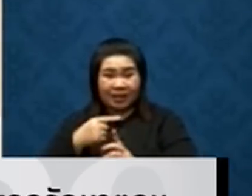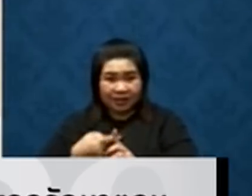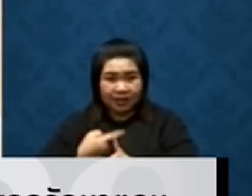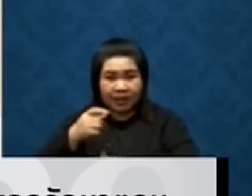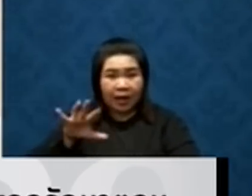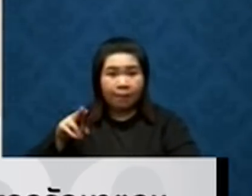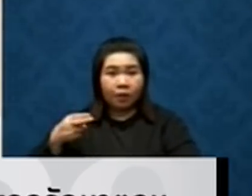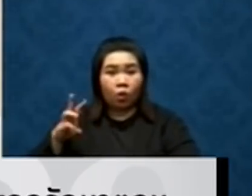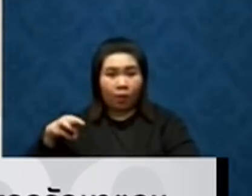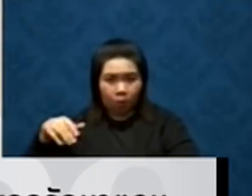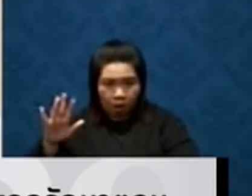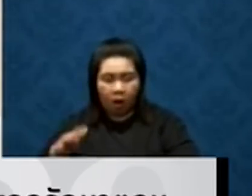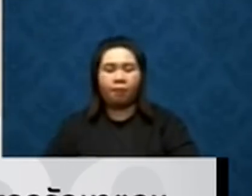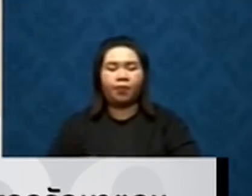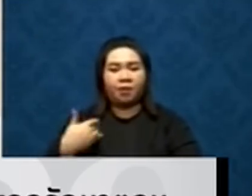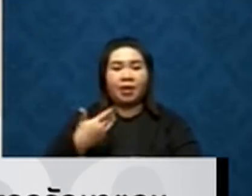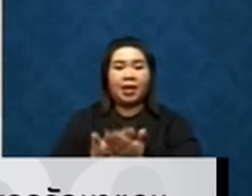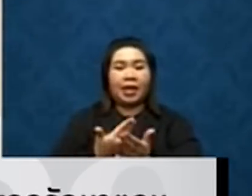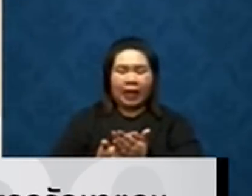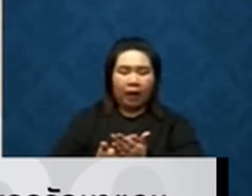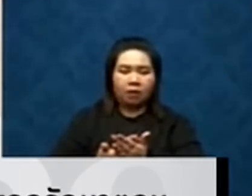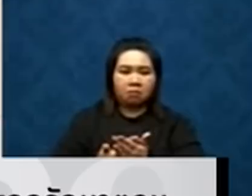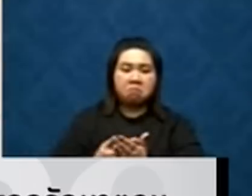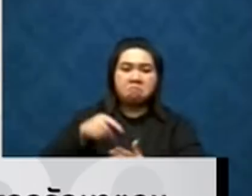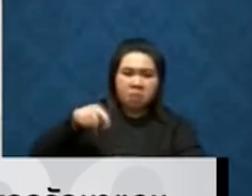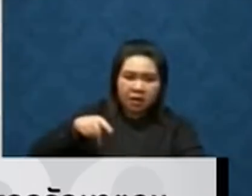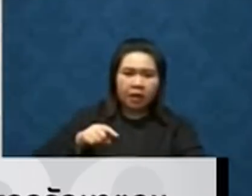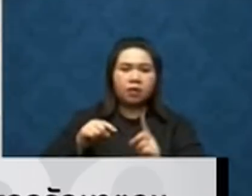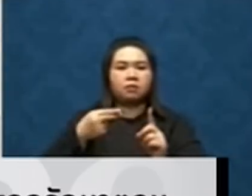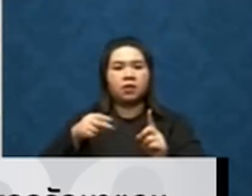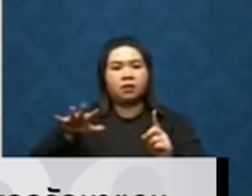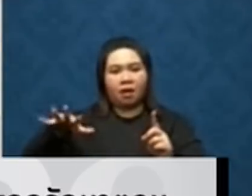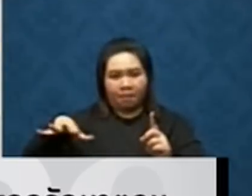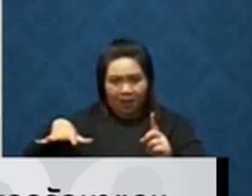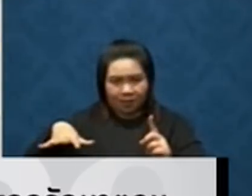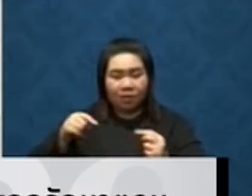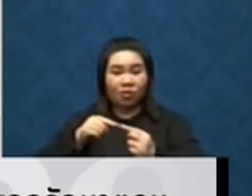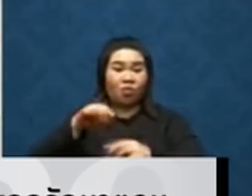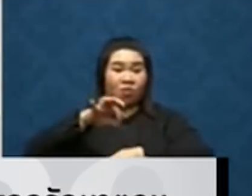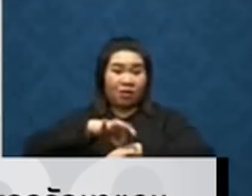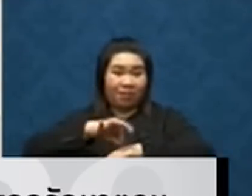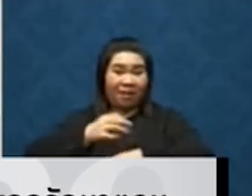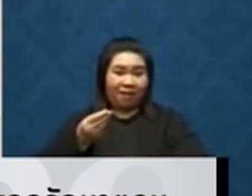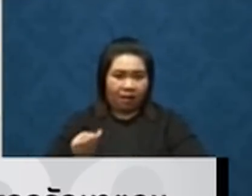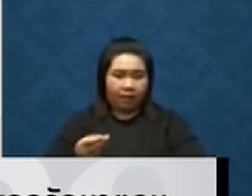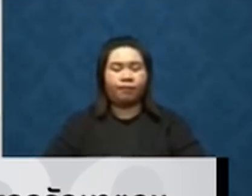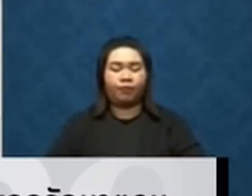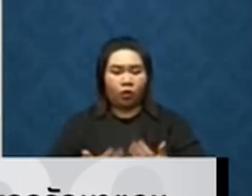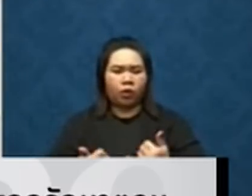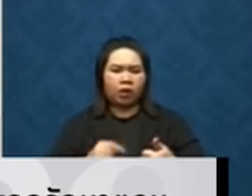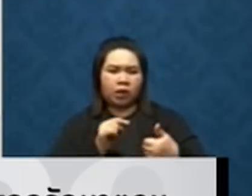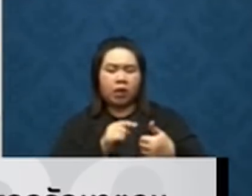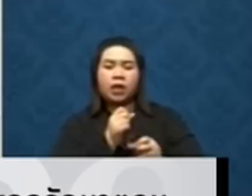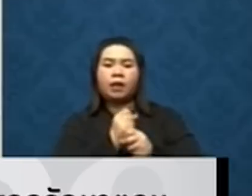อินทรียงนะฮะคุณไตรรงค์สุวรรณคีรีคุณชุมพลกาญจนะคุณดิษฐาโทตรกิจคุณเสกสกลอัฏฐาวงศ์และคุณชัชวาลคงอุด